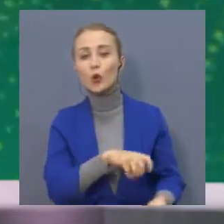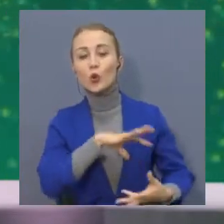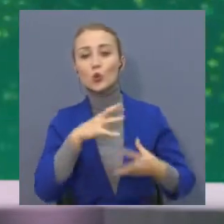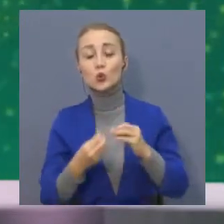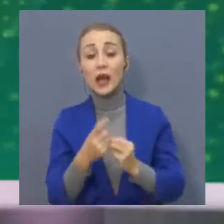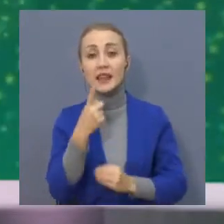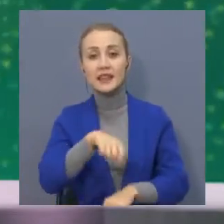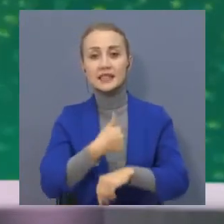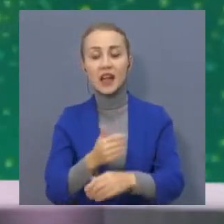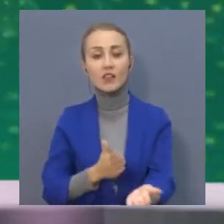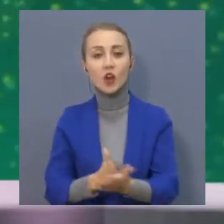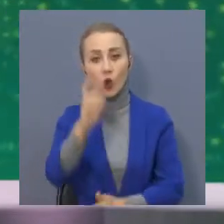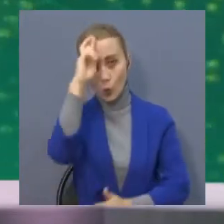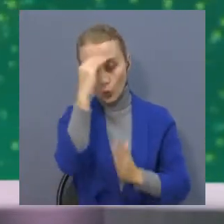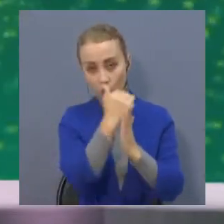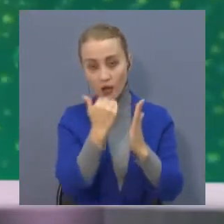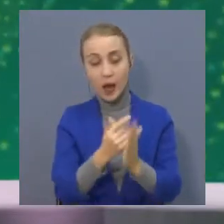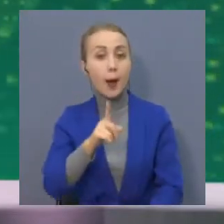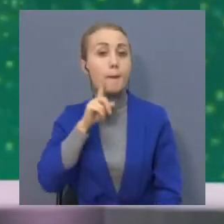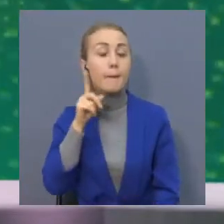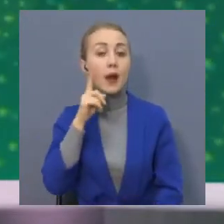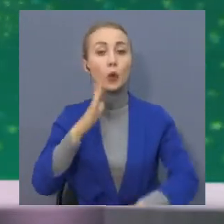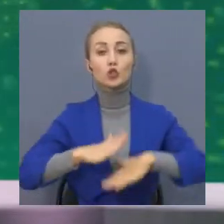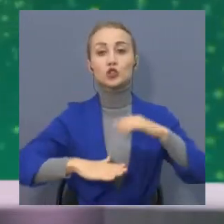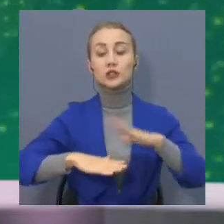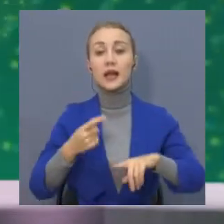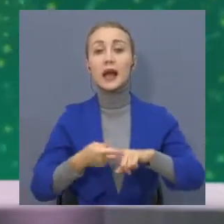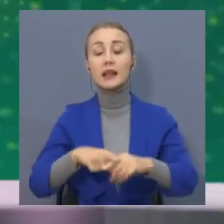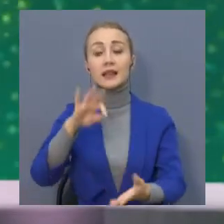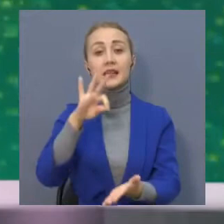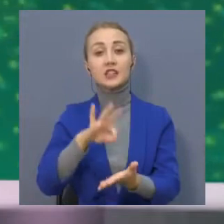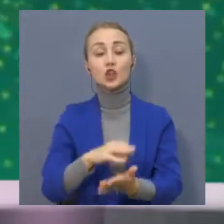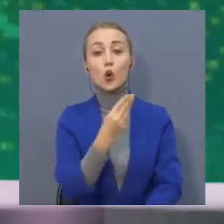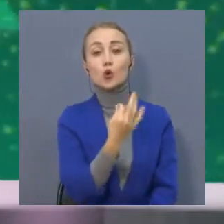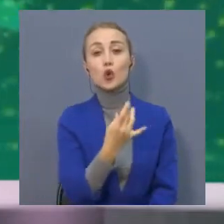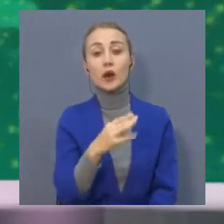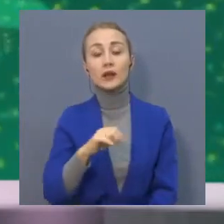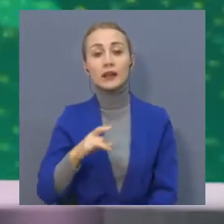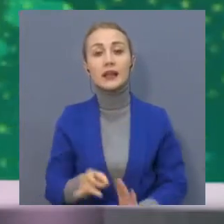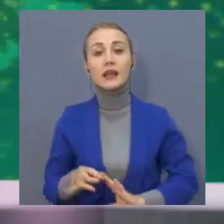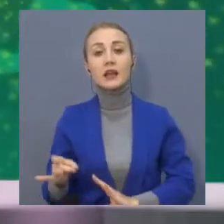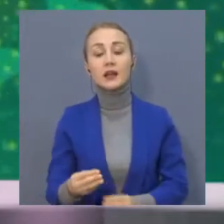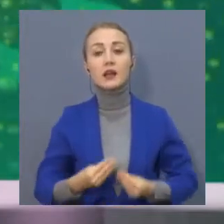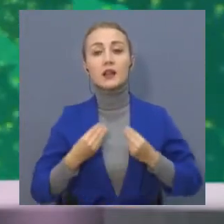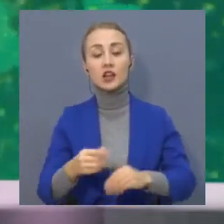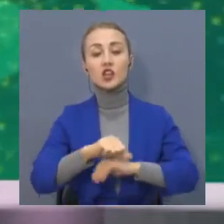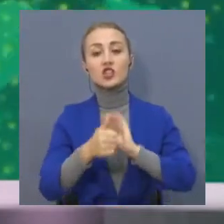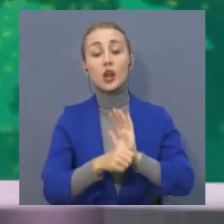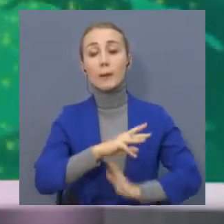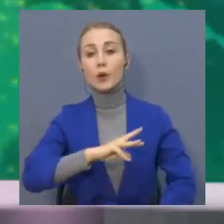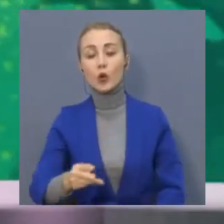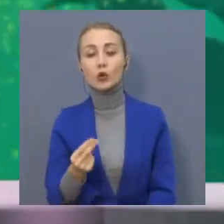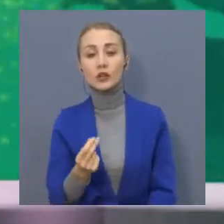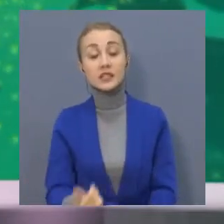өз жемісін беруде. Бағдарламаның басты бағыттарының бірі жастарды іс тәжірибеден өткізу. Ол үшін ауданға 16 миллион теңге бөлініп,